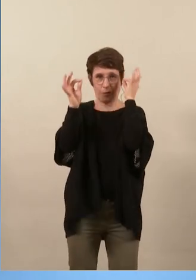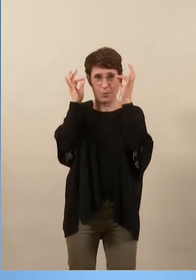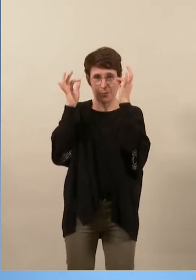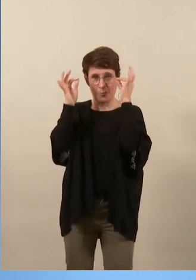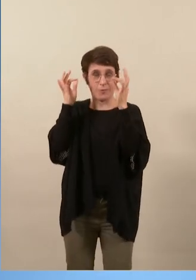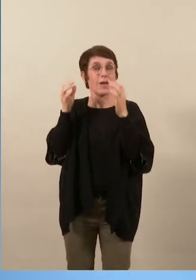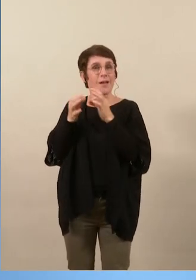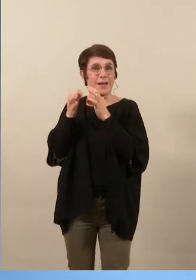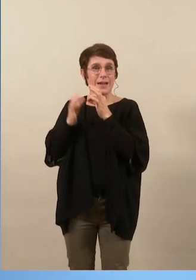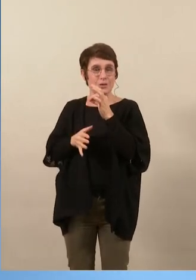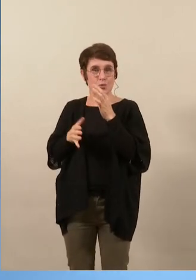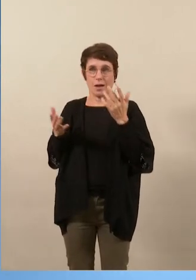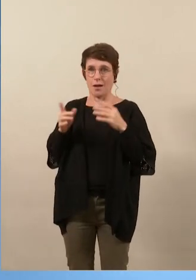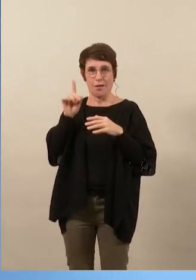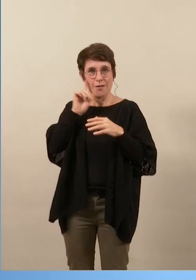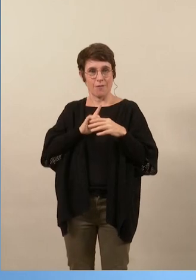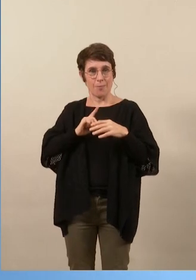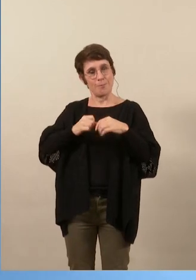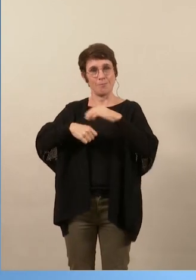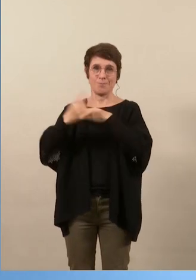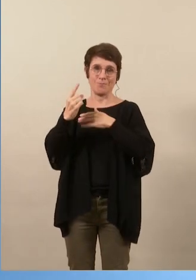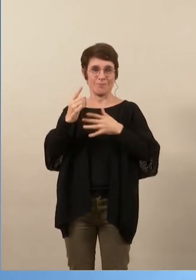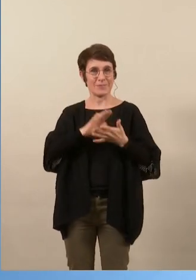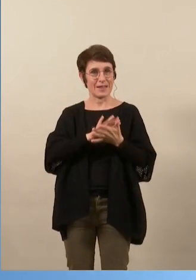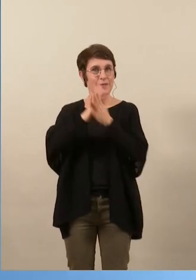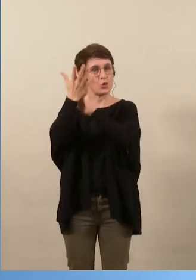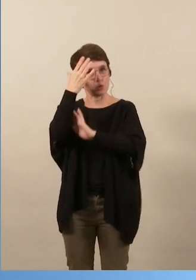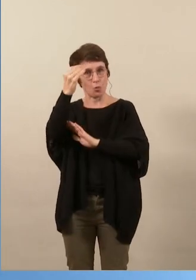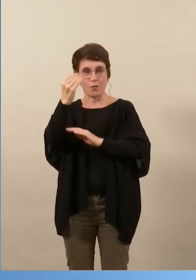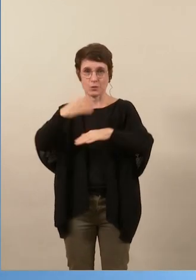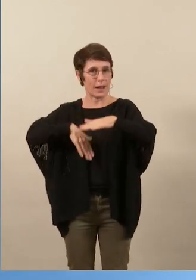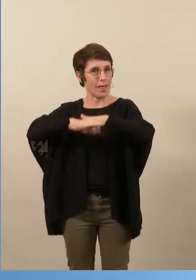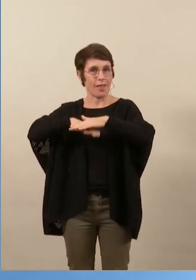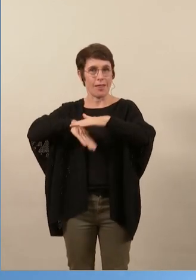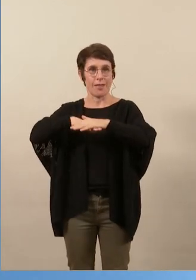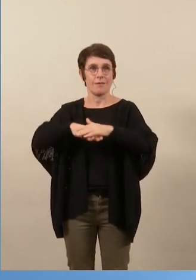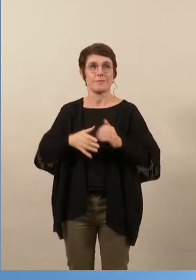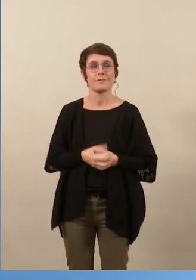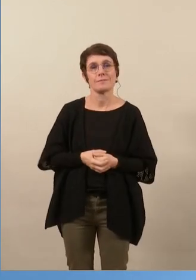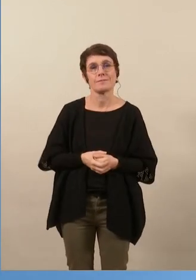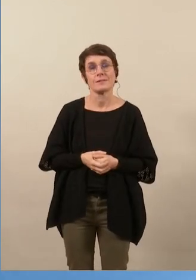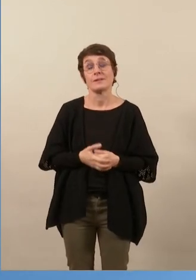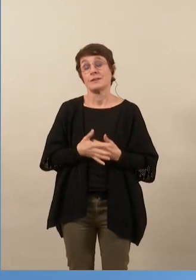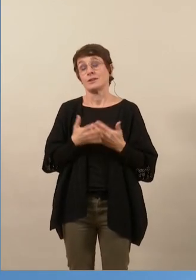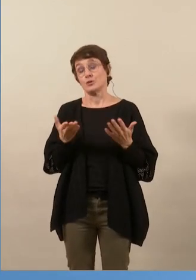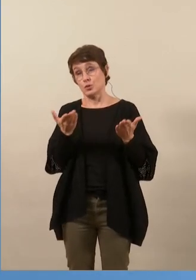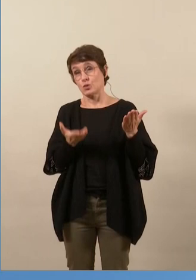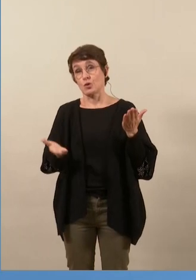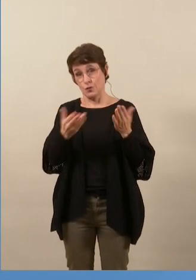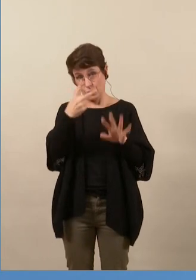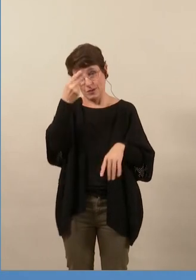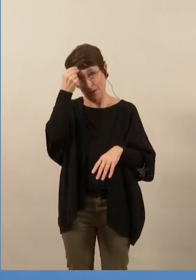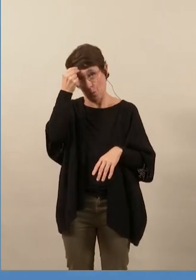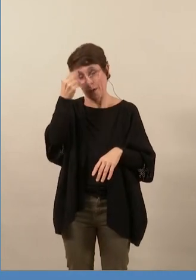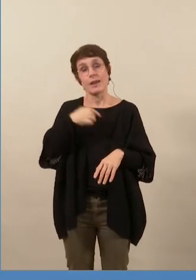frein indirect dans leur évolution de carrière et conditions de travail vous l'aurez compris nous souhaitons